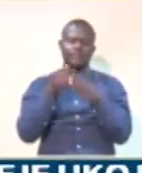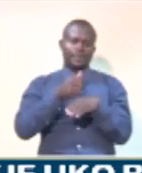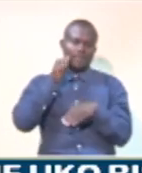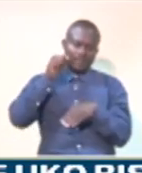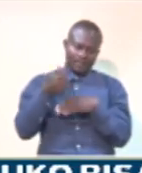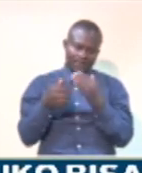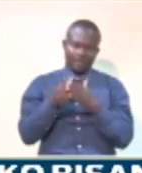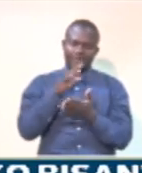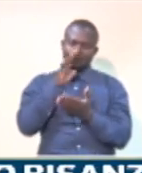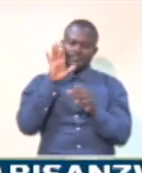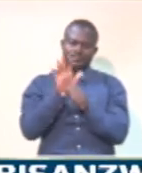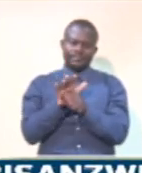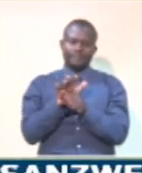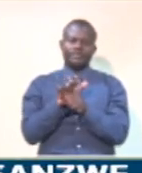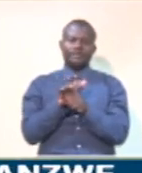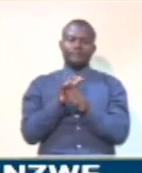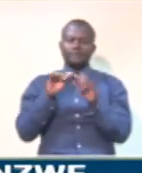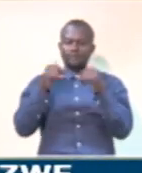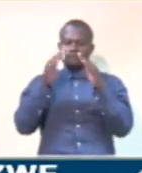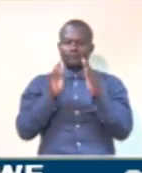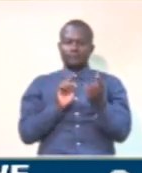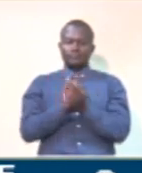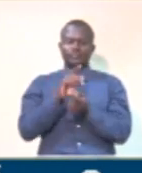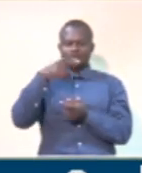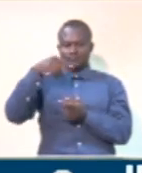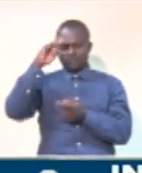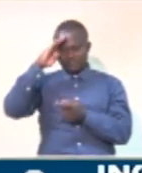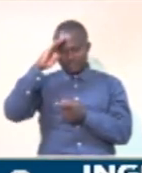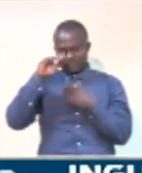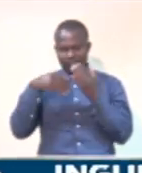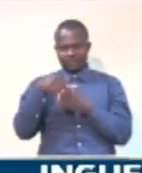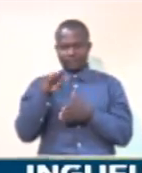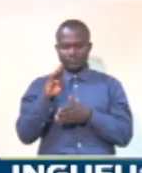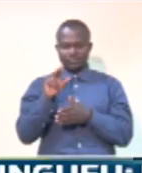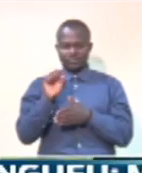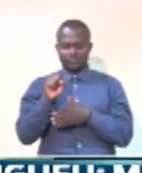w'ejo ategerejwe cyane umukino uzahuza ikipe ya Police FC